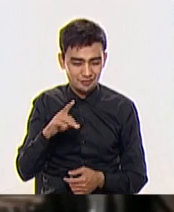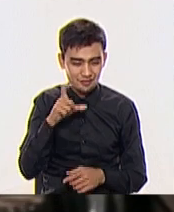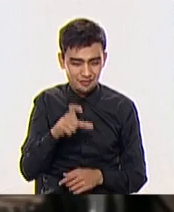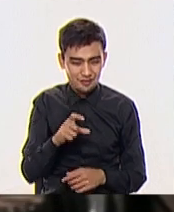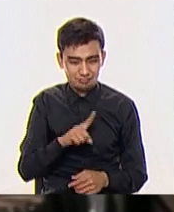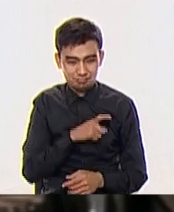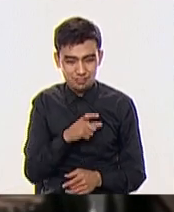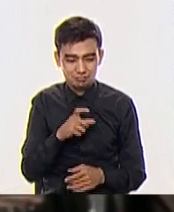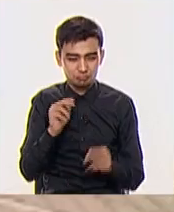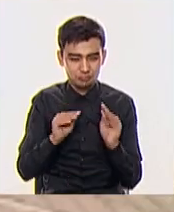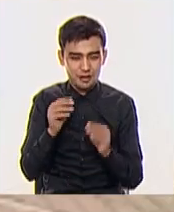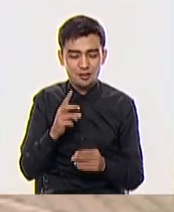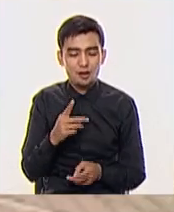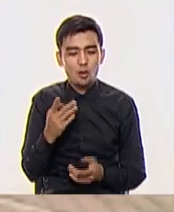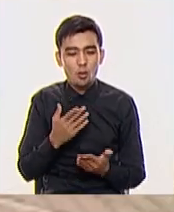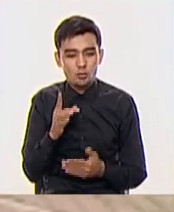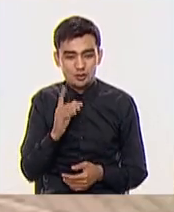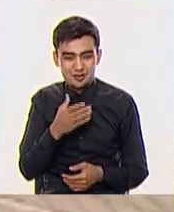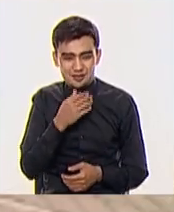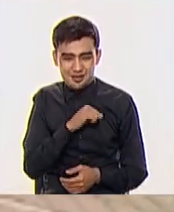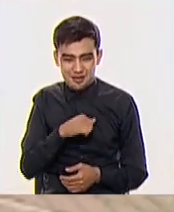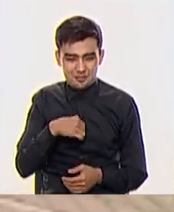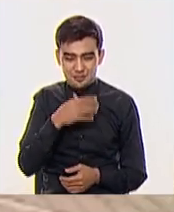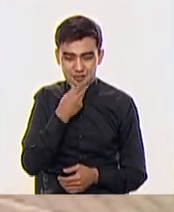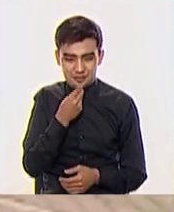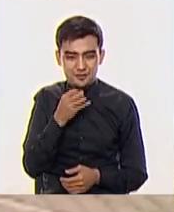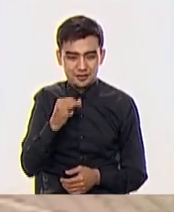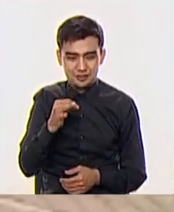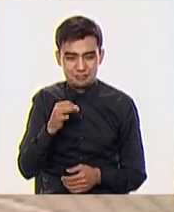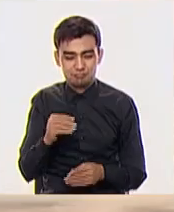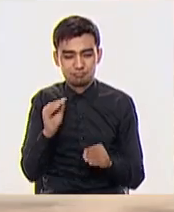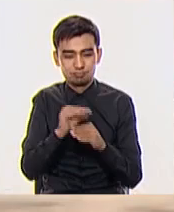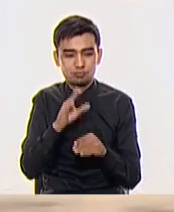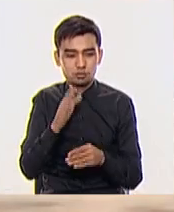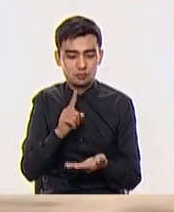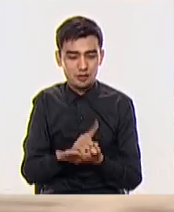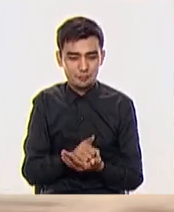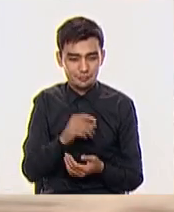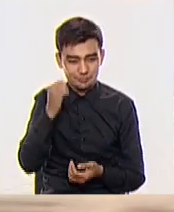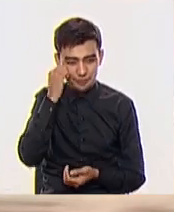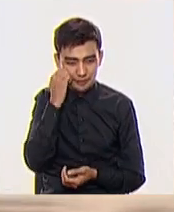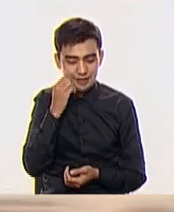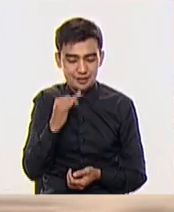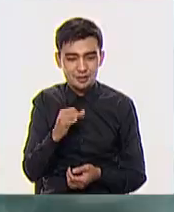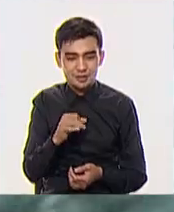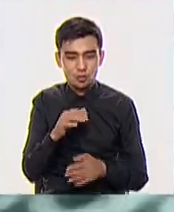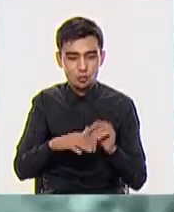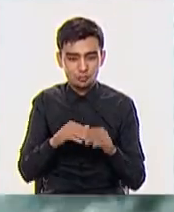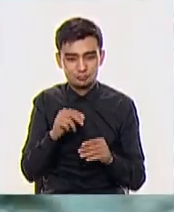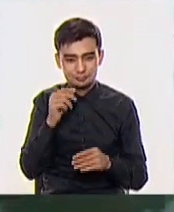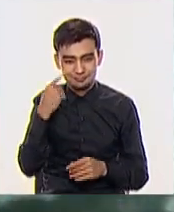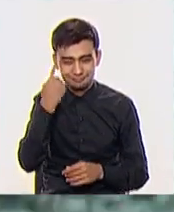эскизді бекіткеннен кейін мүсін меценаттардың қаржысына орналататын болады. Әнші композитордың қоладан құйылатын